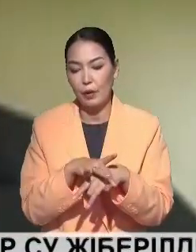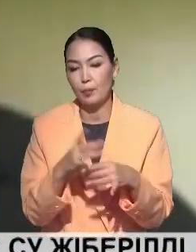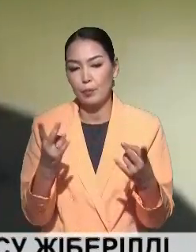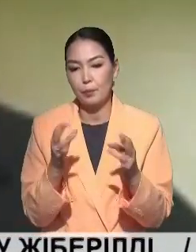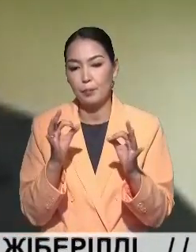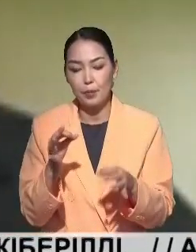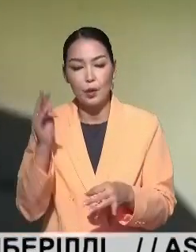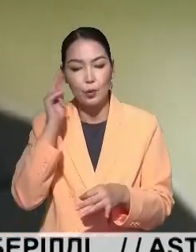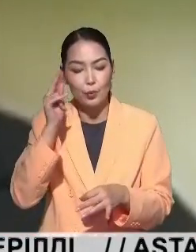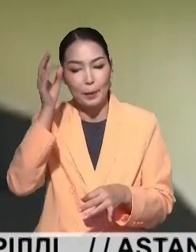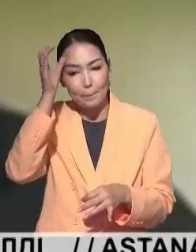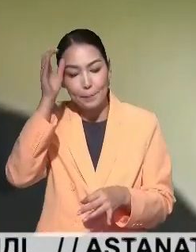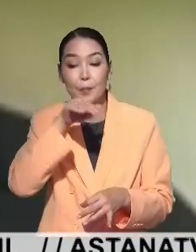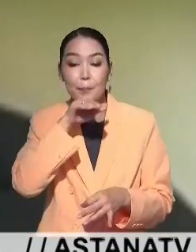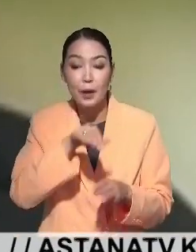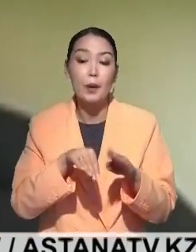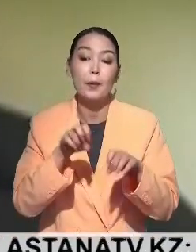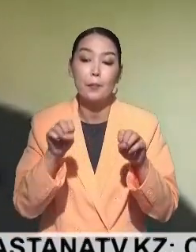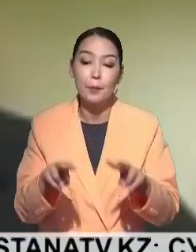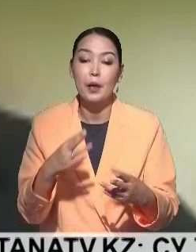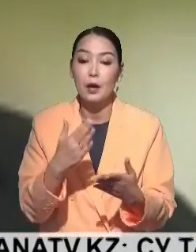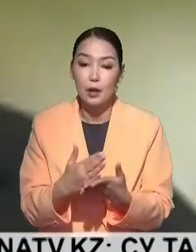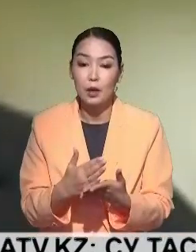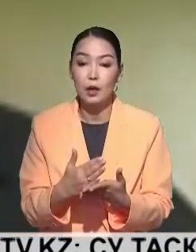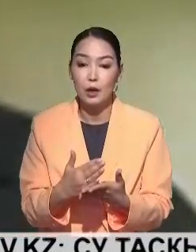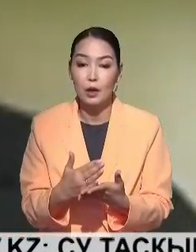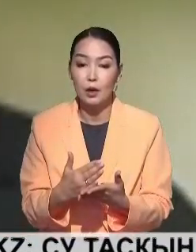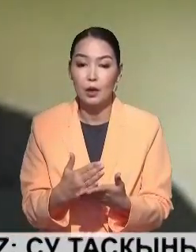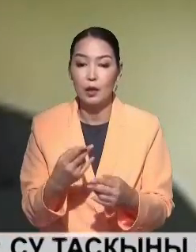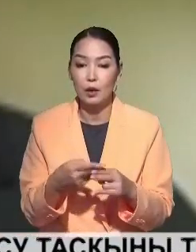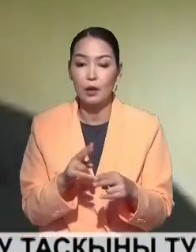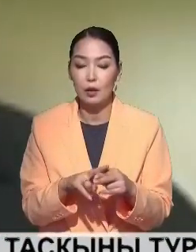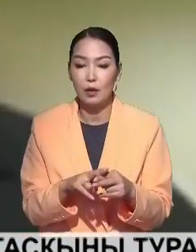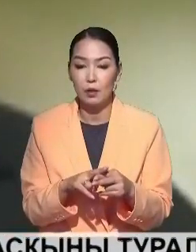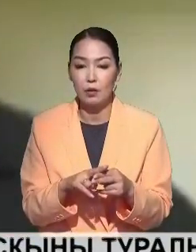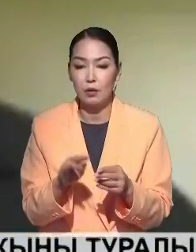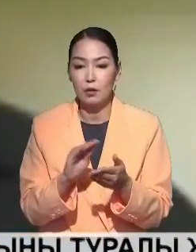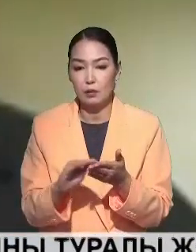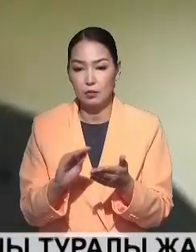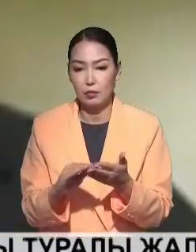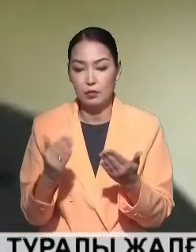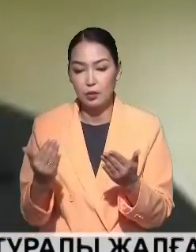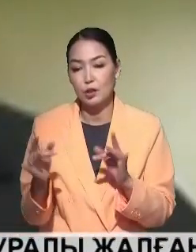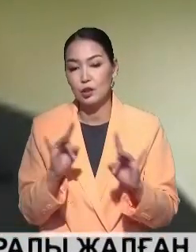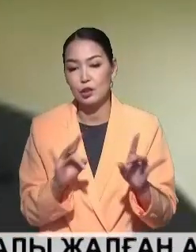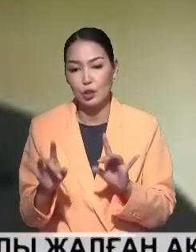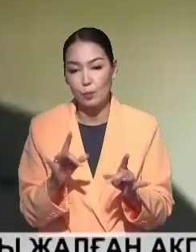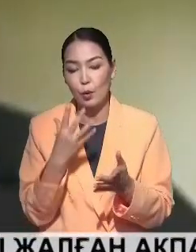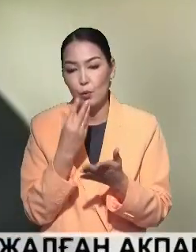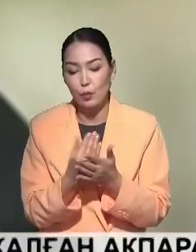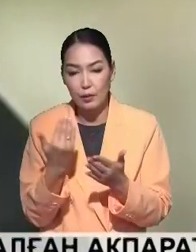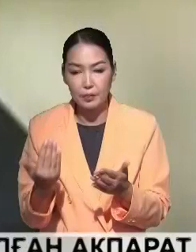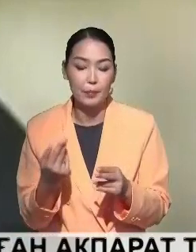білімді, білікті мамандар бар, кәдімгідей креативі жететін, бір шығармашылық өзінің ойы